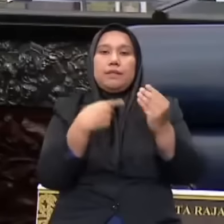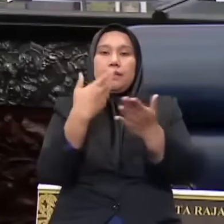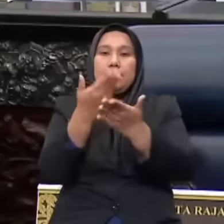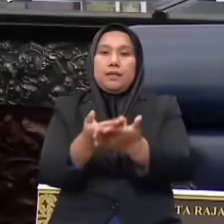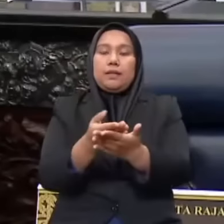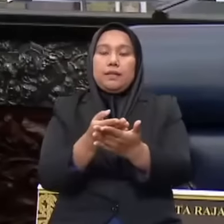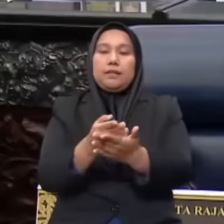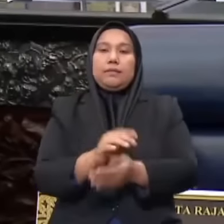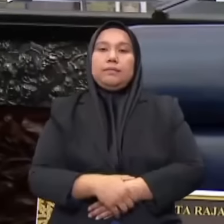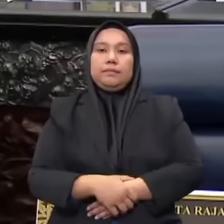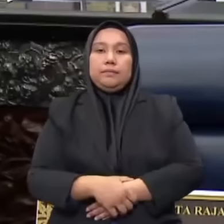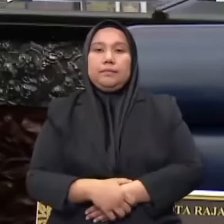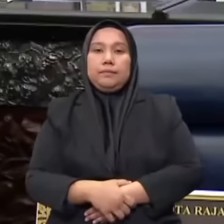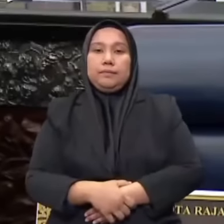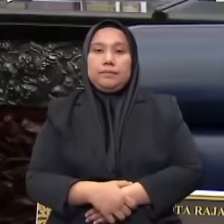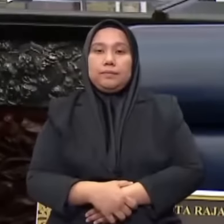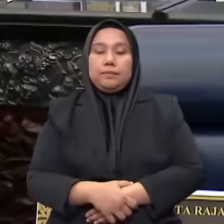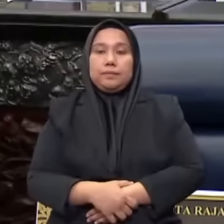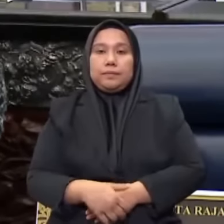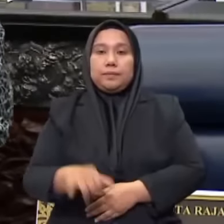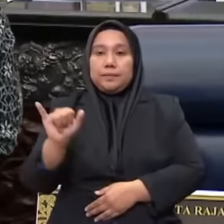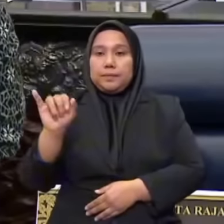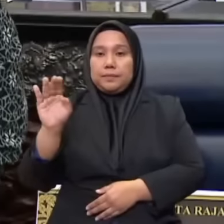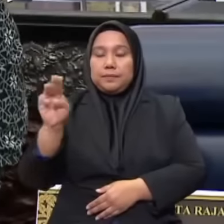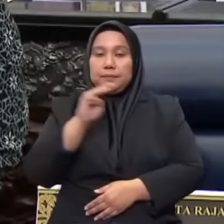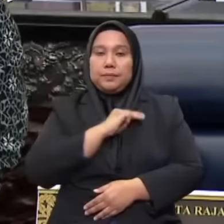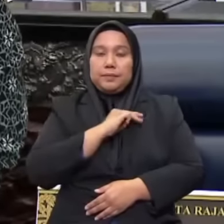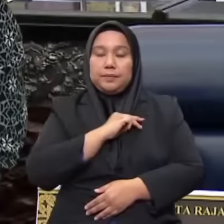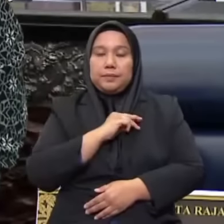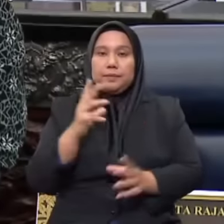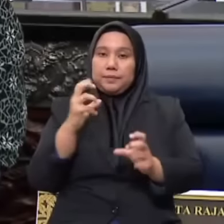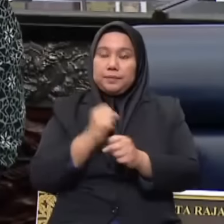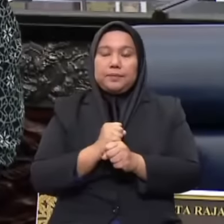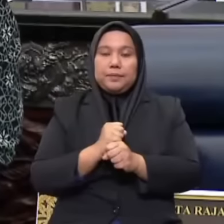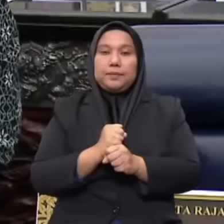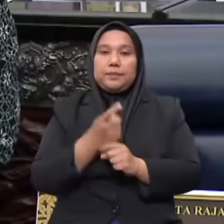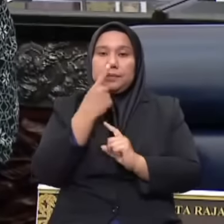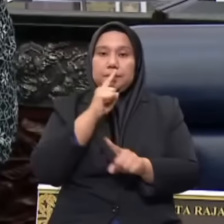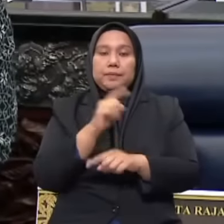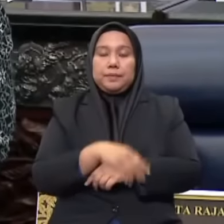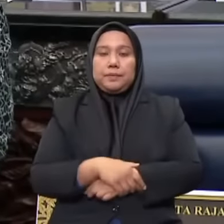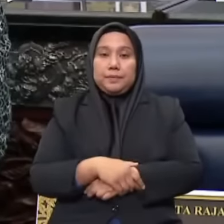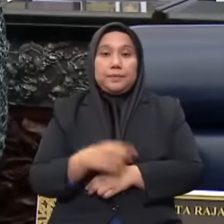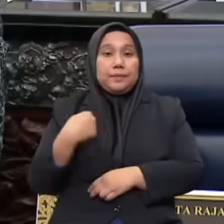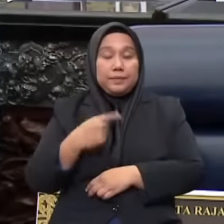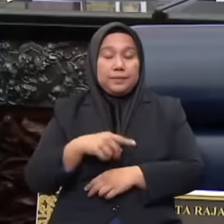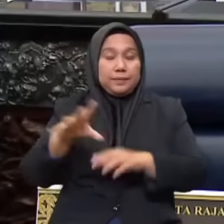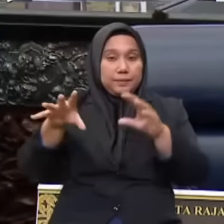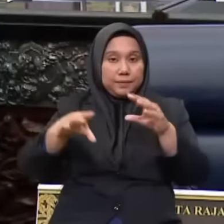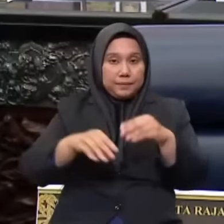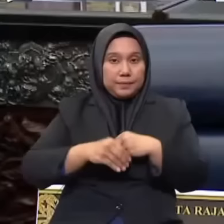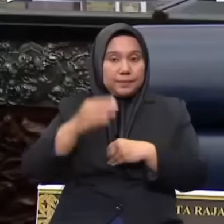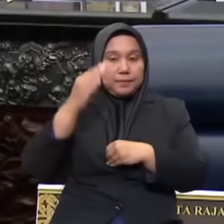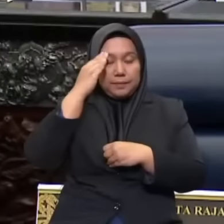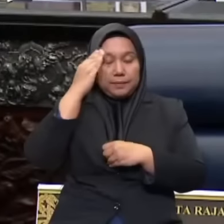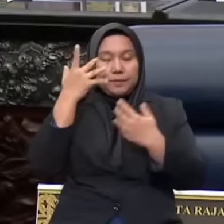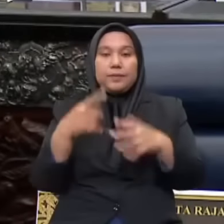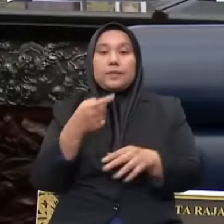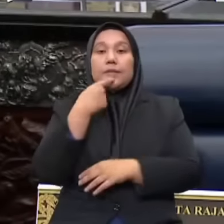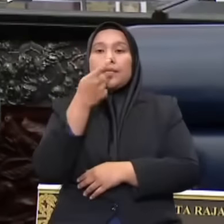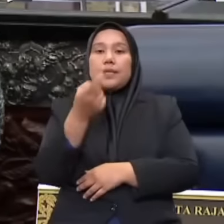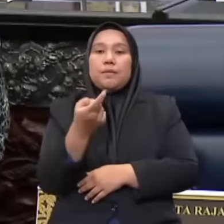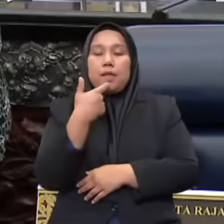Yang Berhormat Menteri, sila ringkaskan jawapan juga. Kita menerima maklum cadangan tersebut yang memang telah disebut